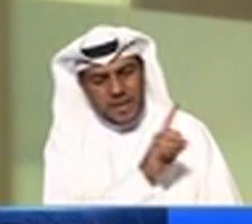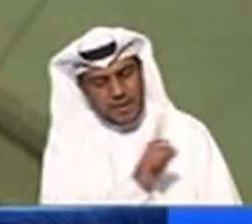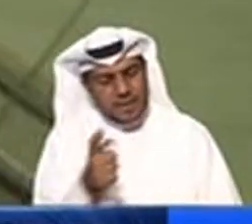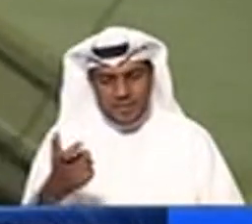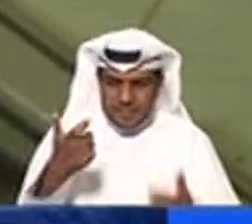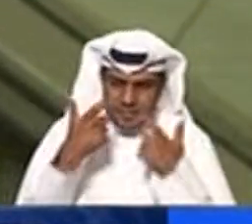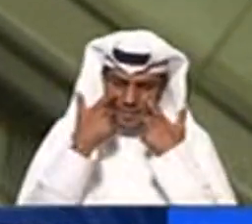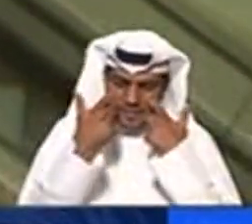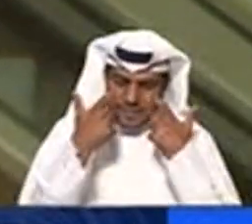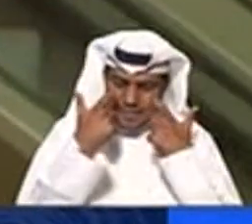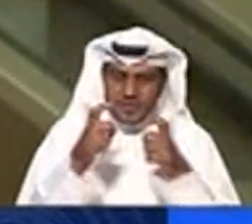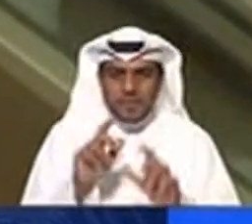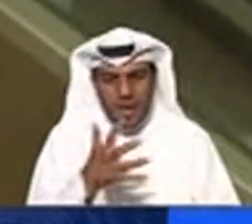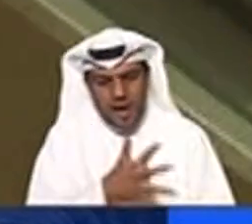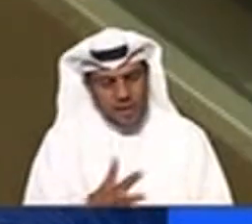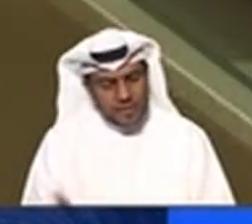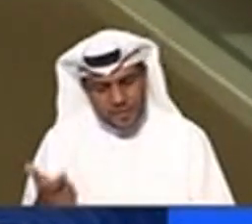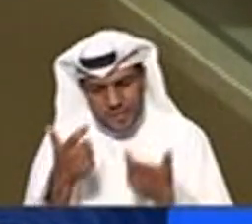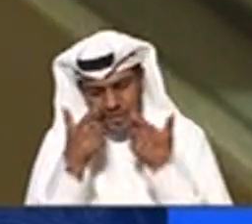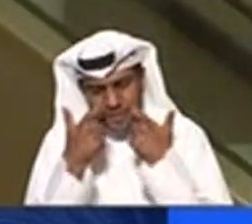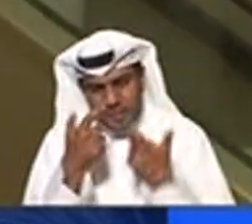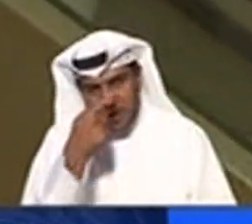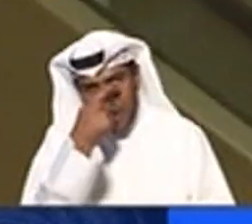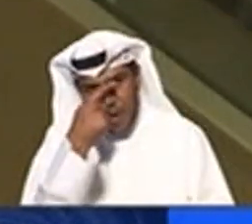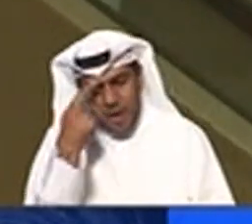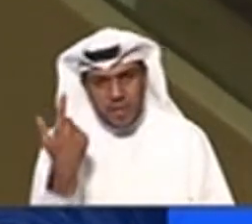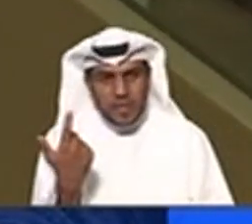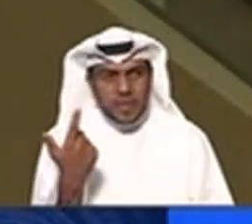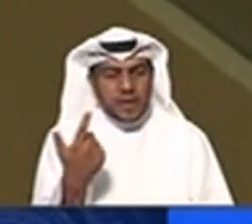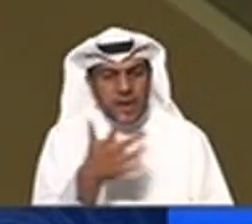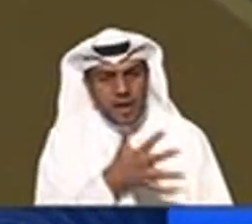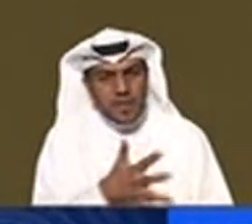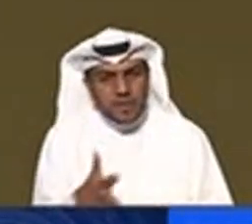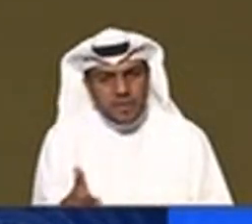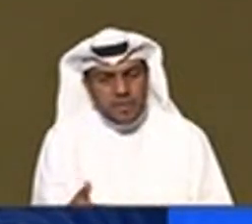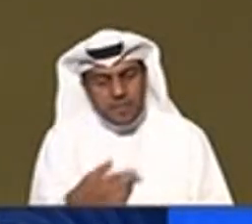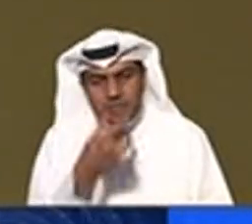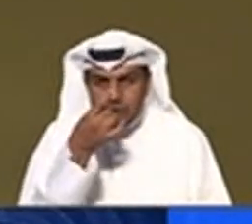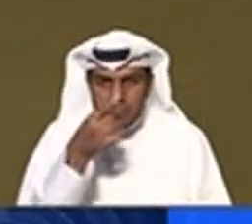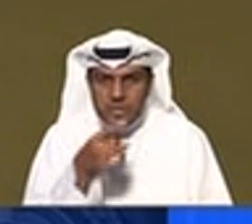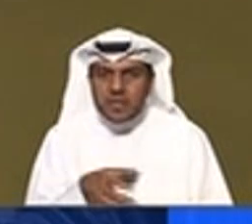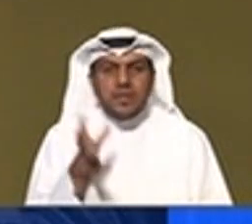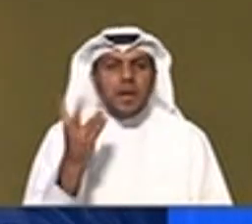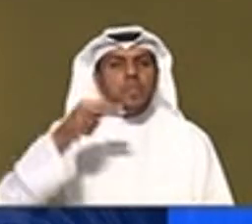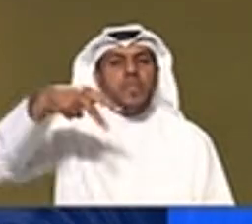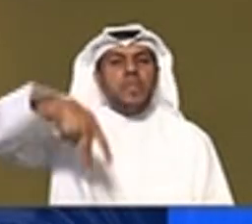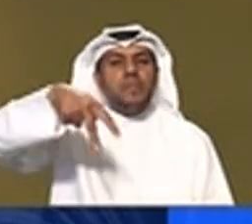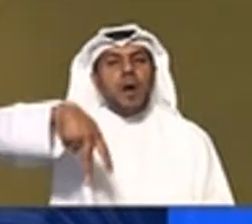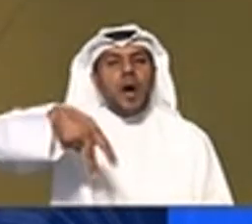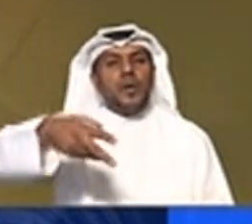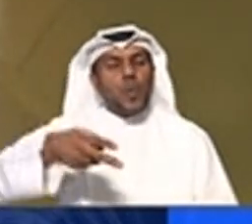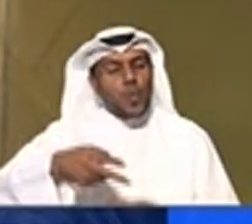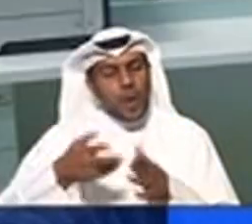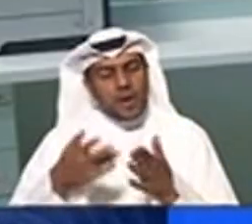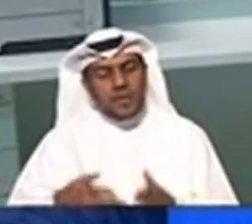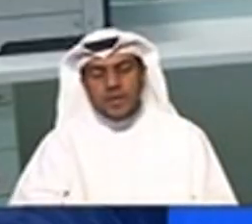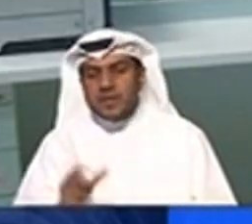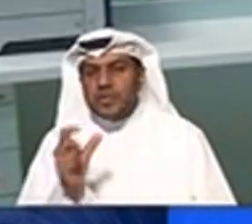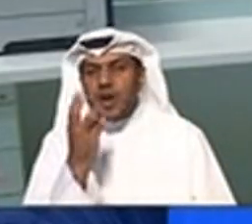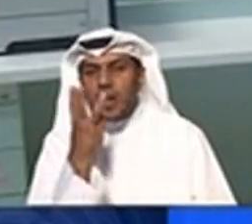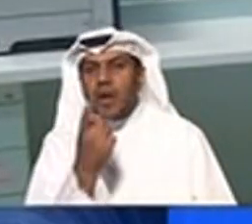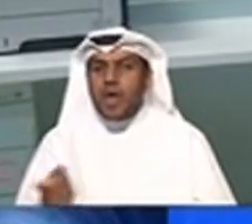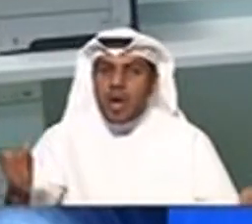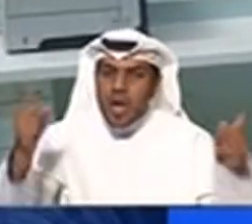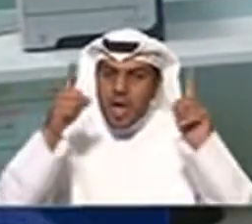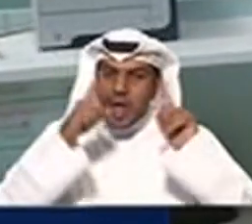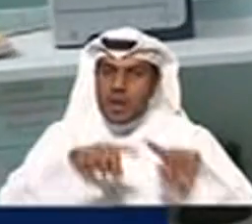الإصابة بالعدوى، فهناك حالات من الأطفال الذين لا يعانون من أمراض مصاحبة يرقدون على